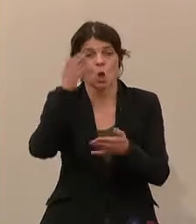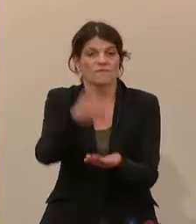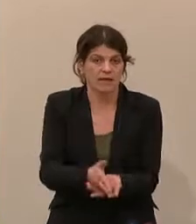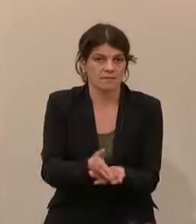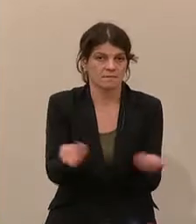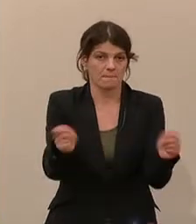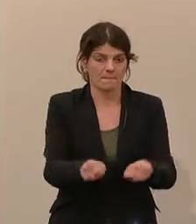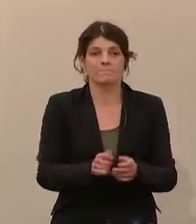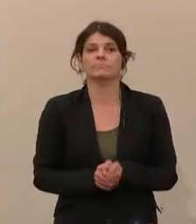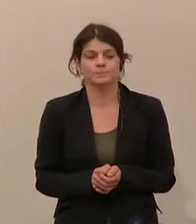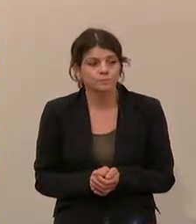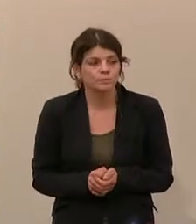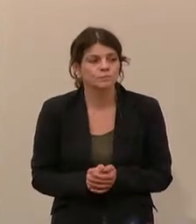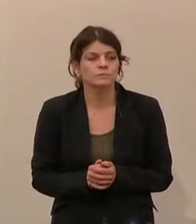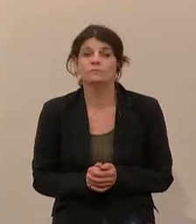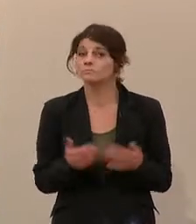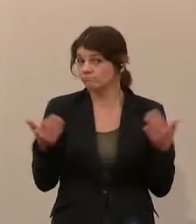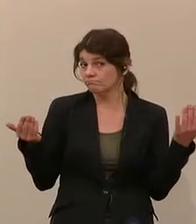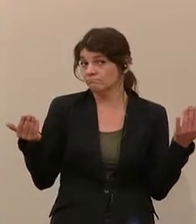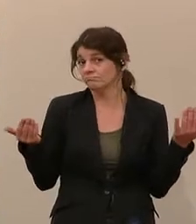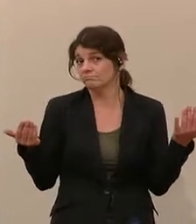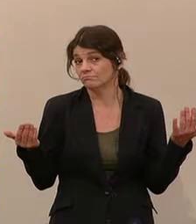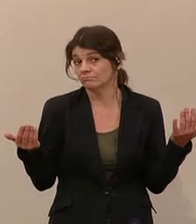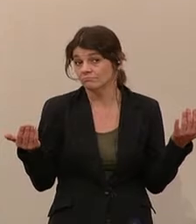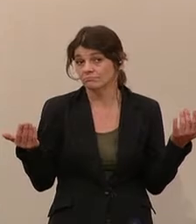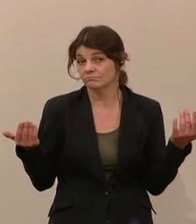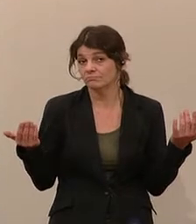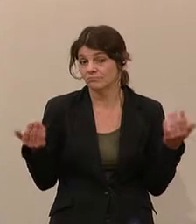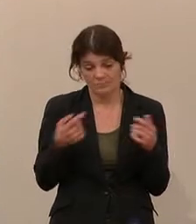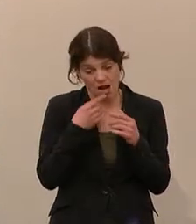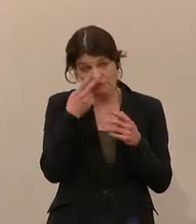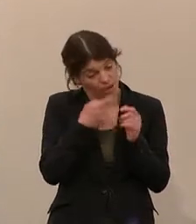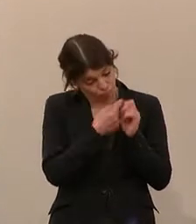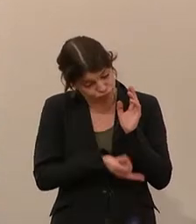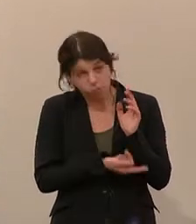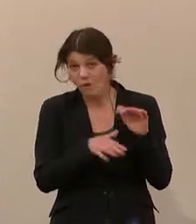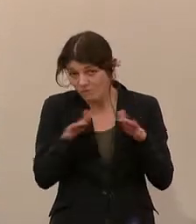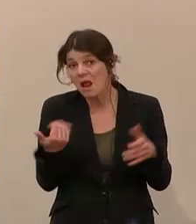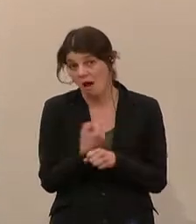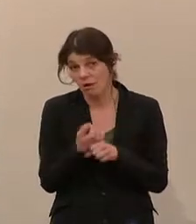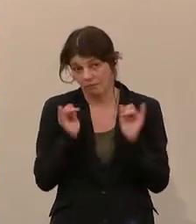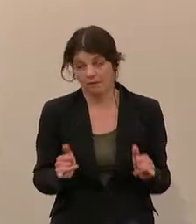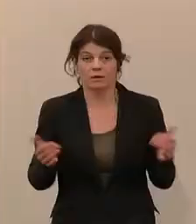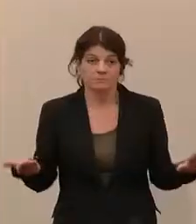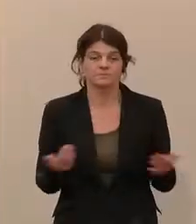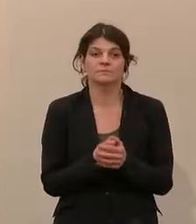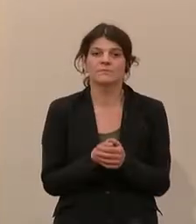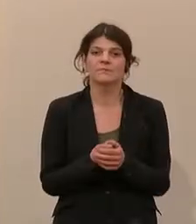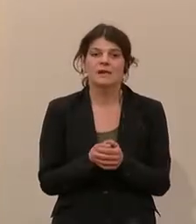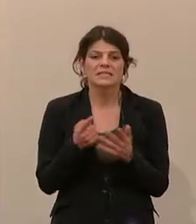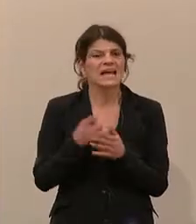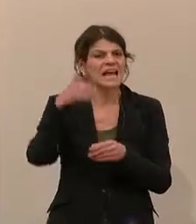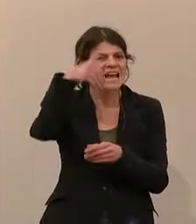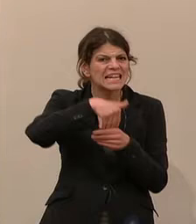sein wird. Also viel zu tun. Ich möchte jetzt auf